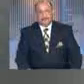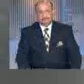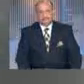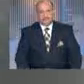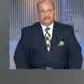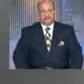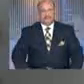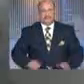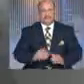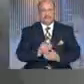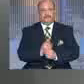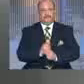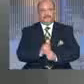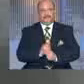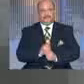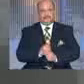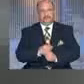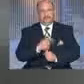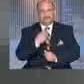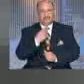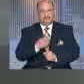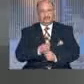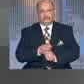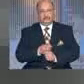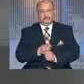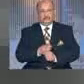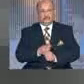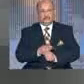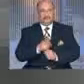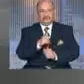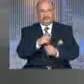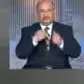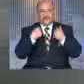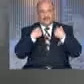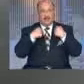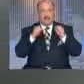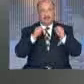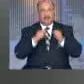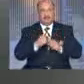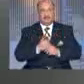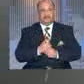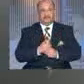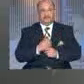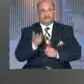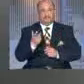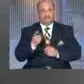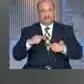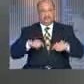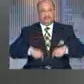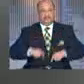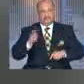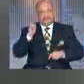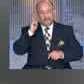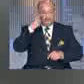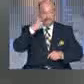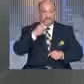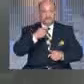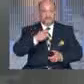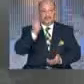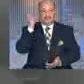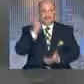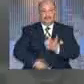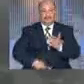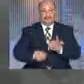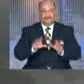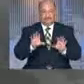تفعيل قانون يفرض أداءات إضافية على منتوجات البحر الموجهة للتصدير اعتبره أبناء القطاع في صفاقس ضربة موجعة قد